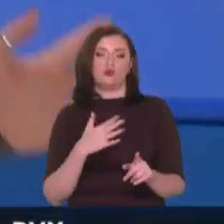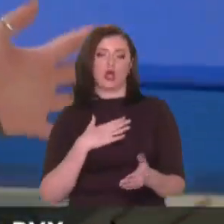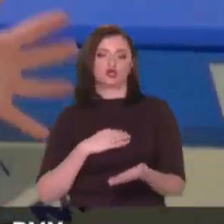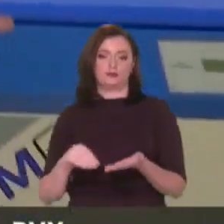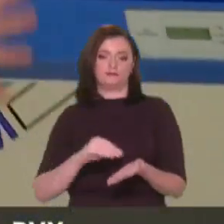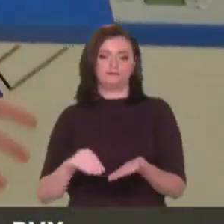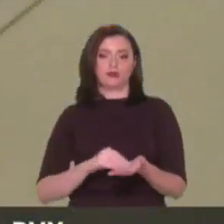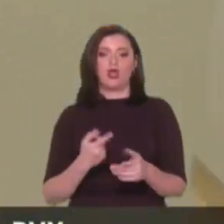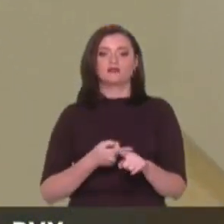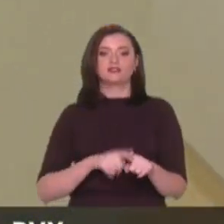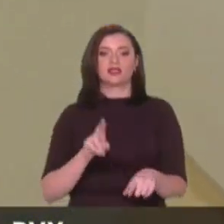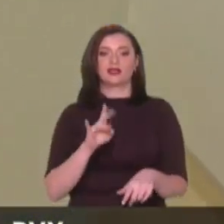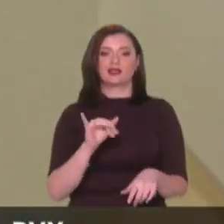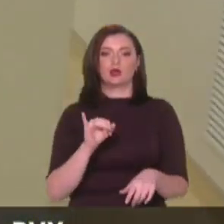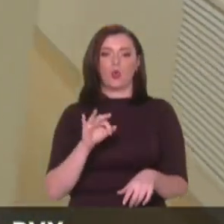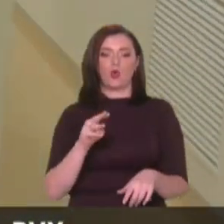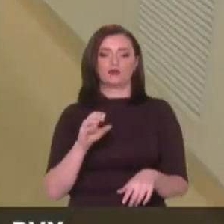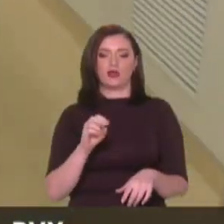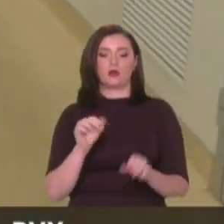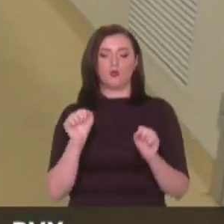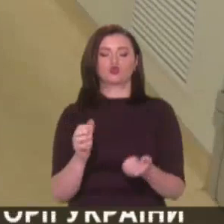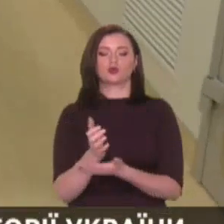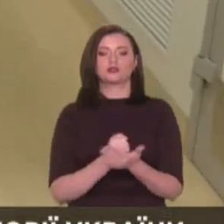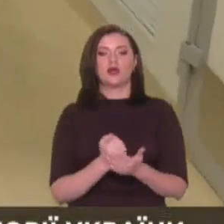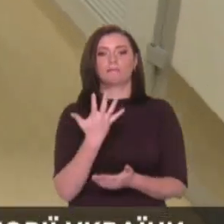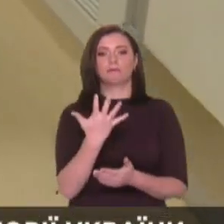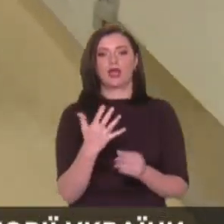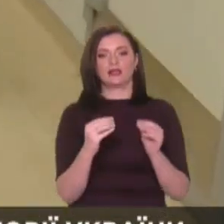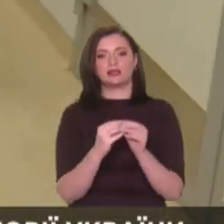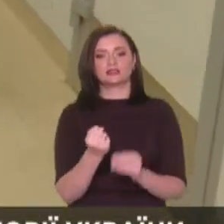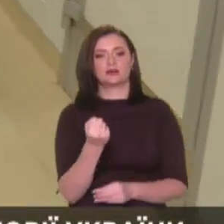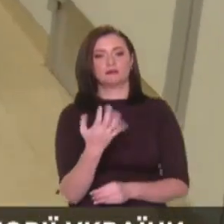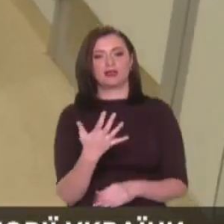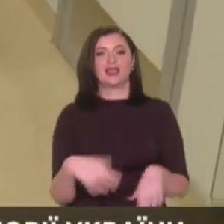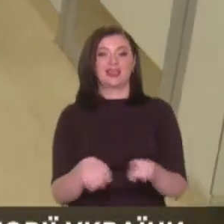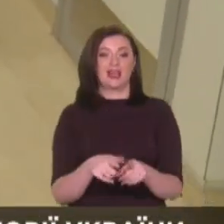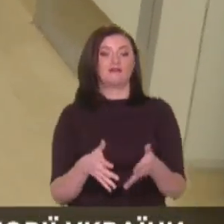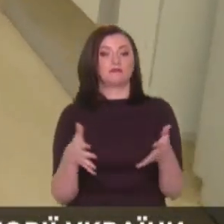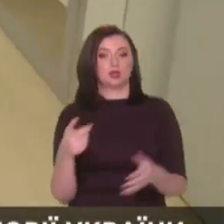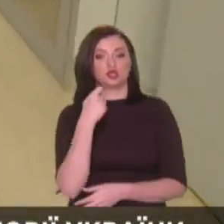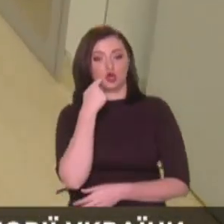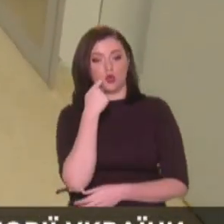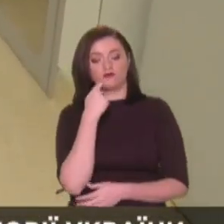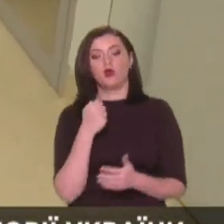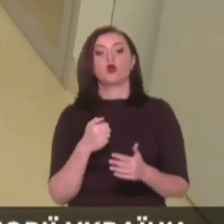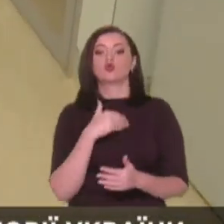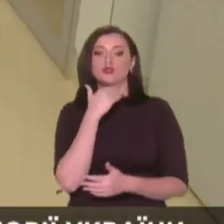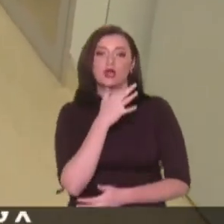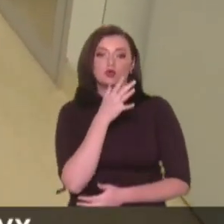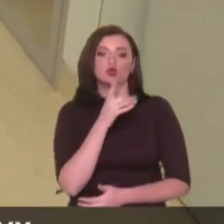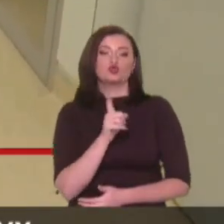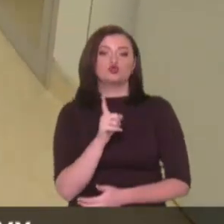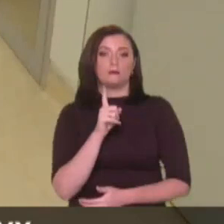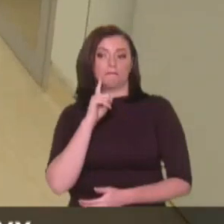Ось в цих кріотанках біоматеріали можуть зберігатися 5, 10, 15 і навіть більше років. Тобто достатньо часу, аби